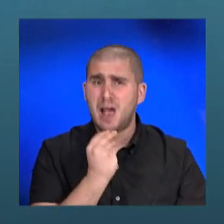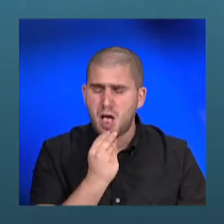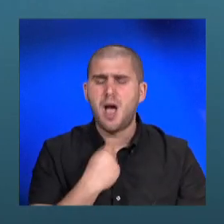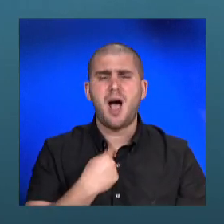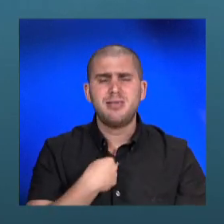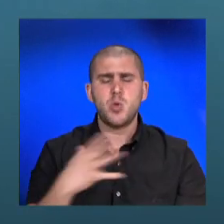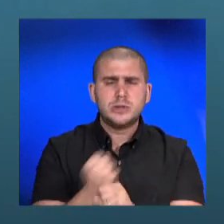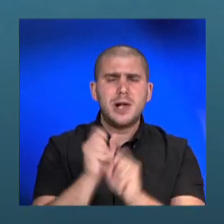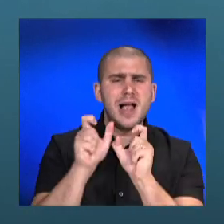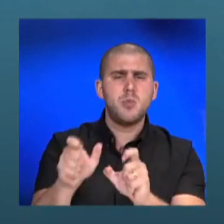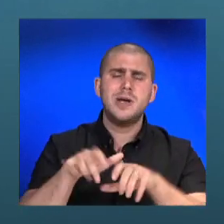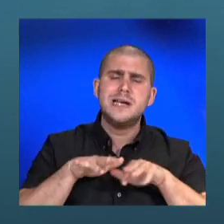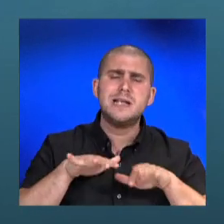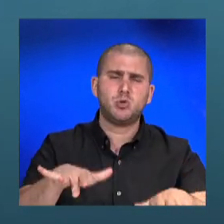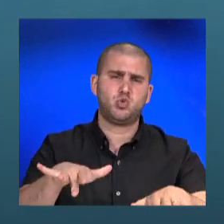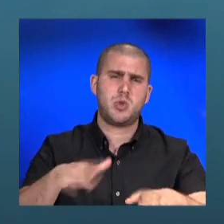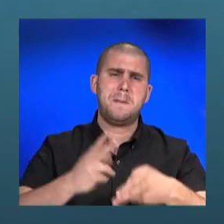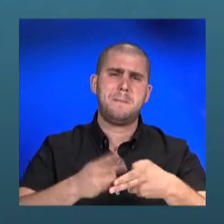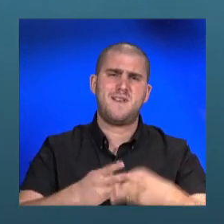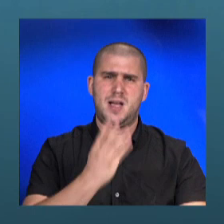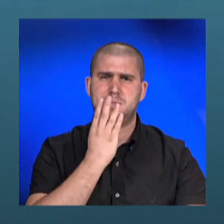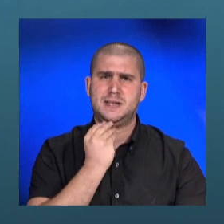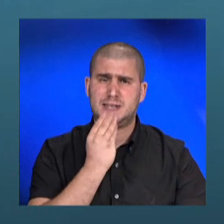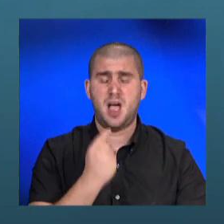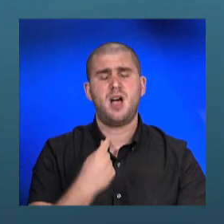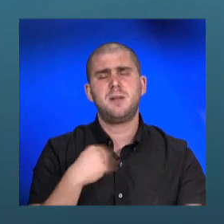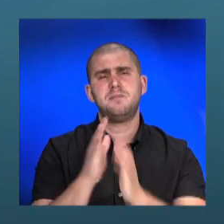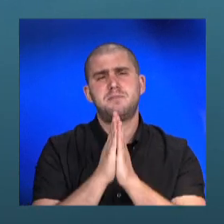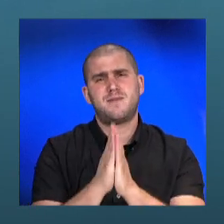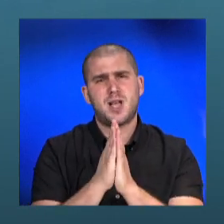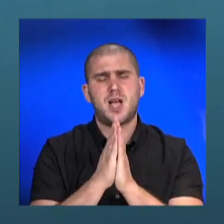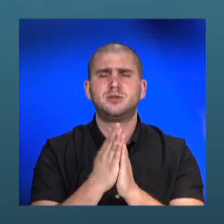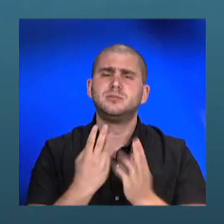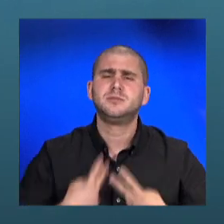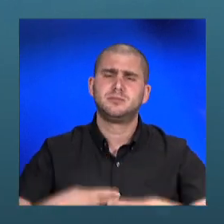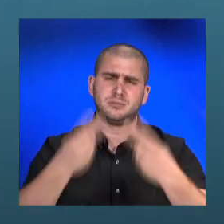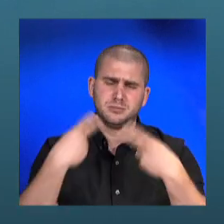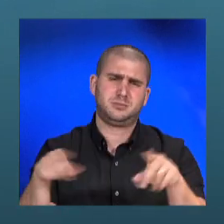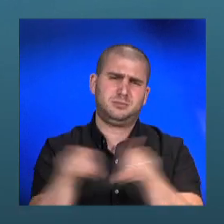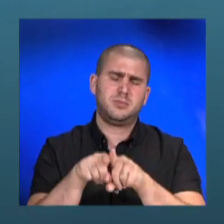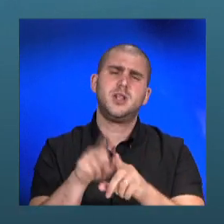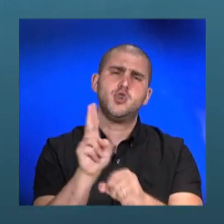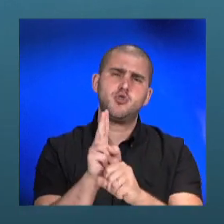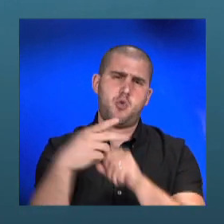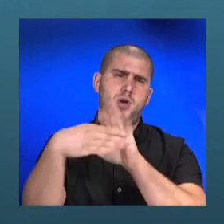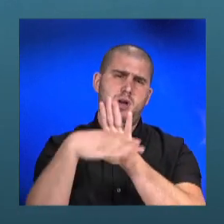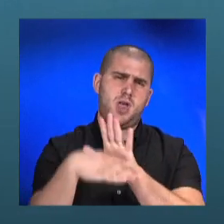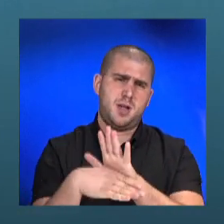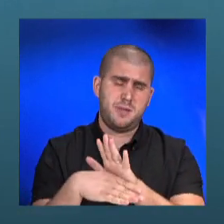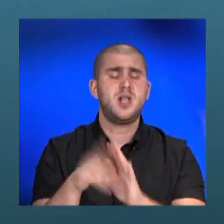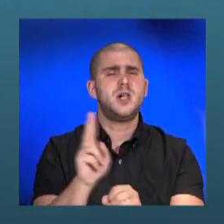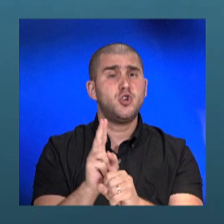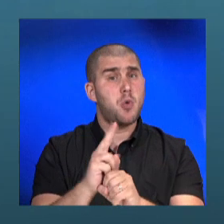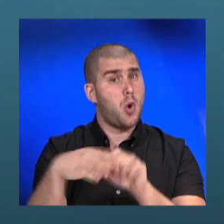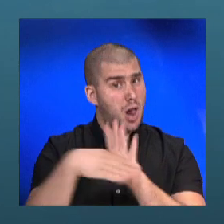התפשטות המגפה בישראל. אני מבקש מכם לחזור ולשמור על הכללים. אם נשמור על הכללים, הם